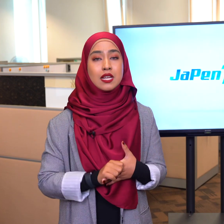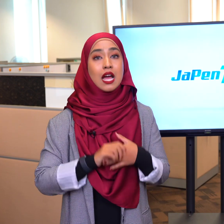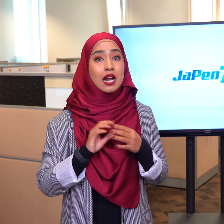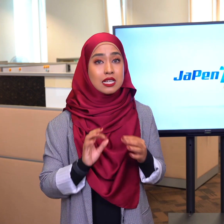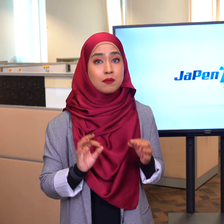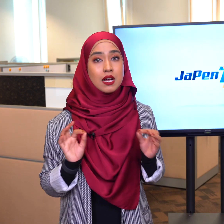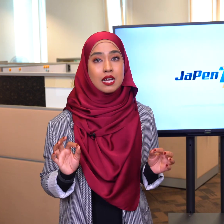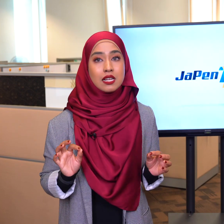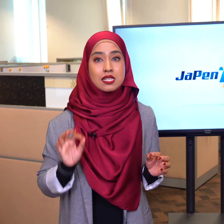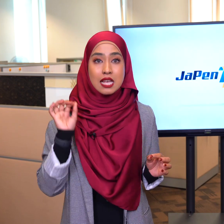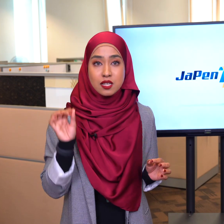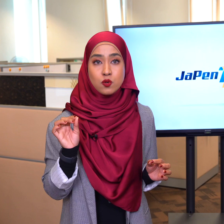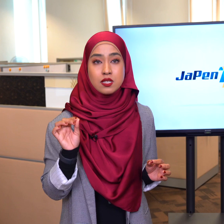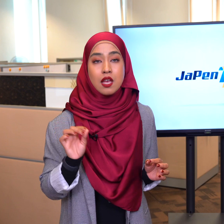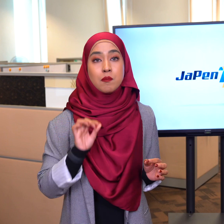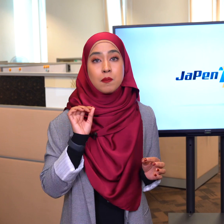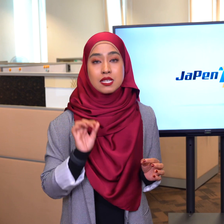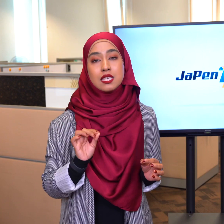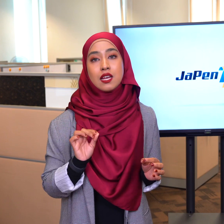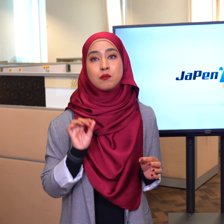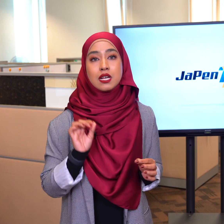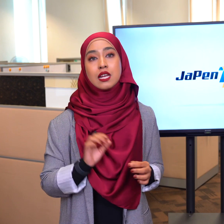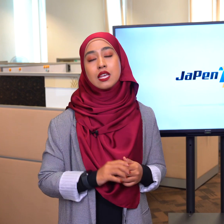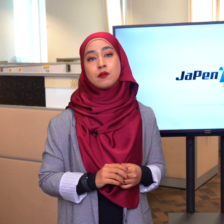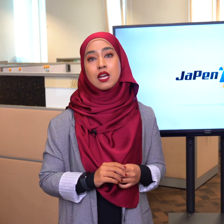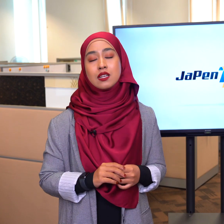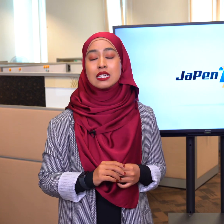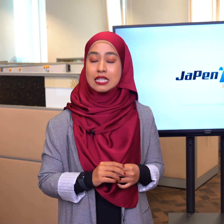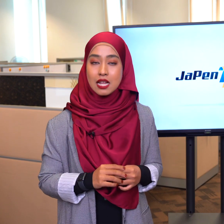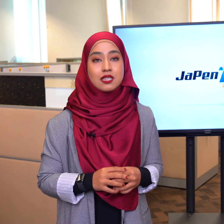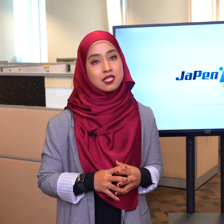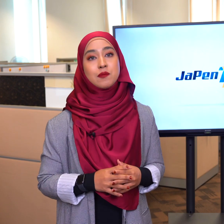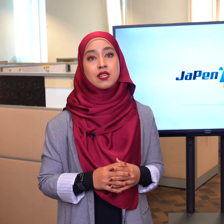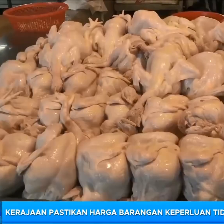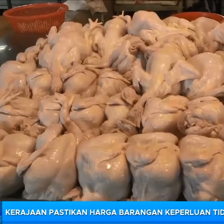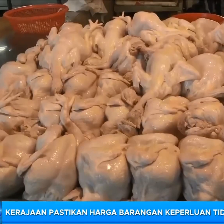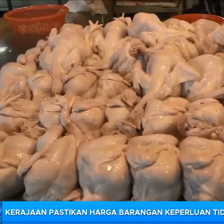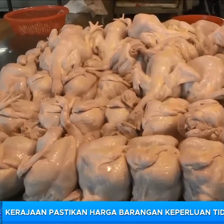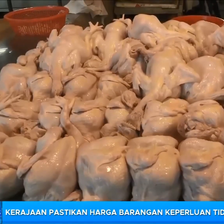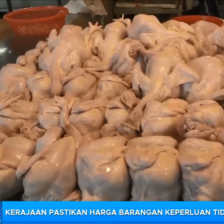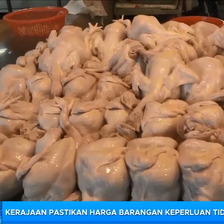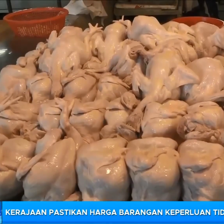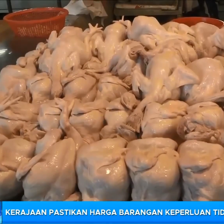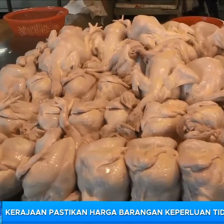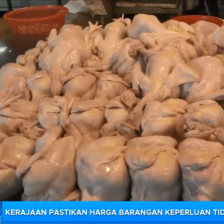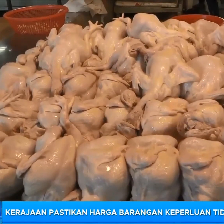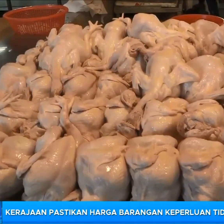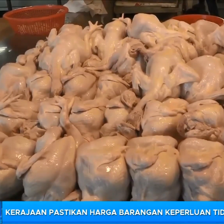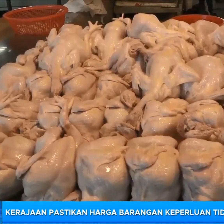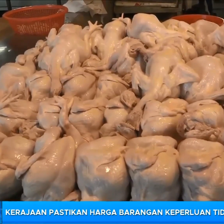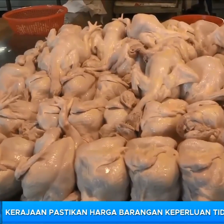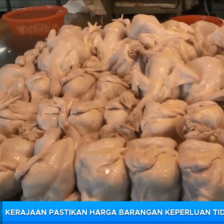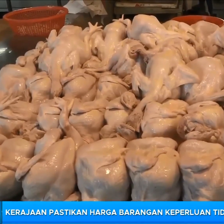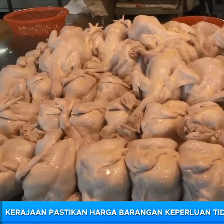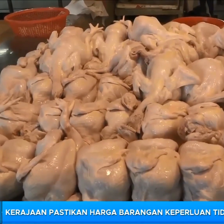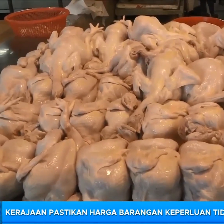ayam dan harga makanan sekaligus memastikan bekalan ayam negara kekal terjamin. Menurut pengerusinya, YB Tan Sri